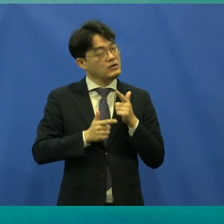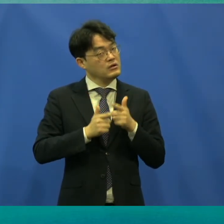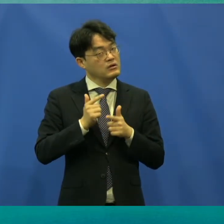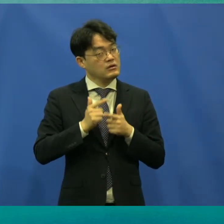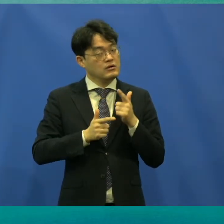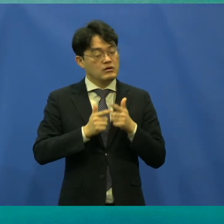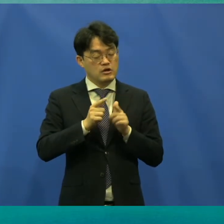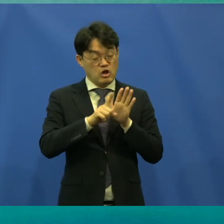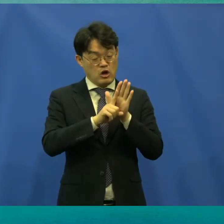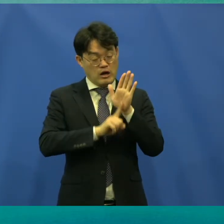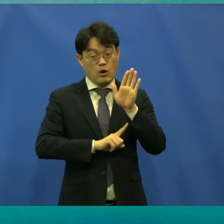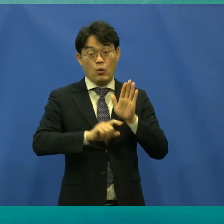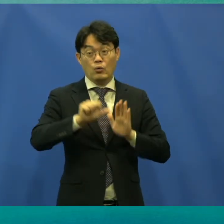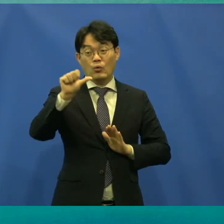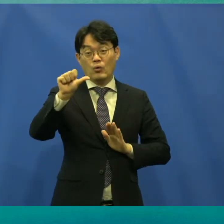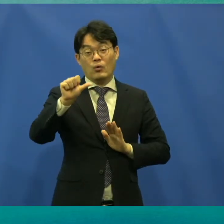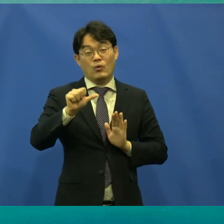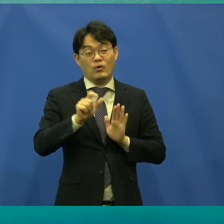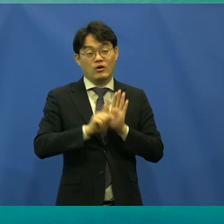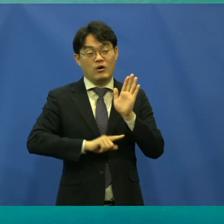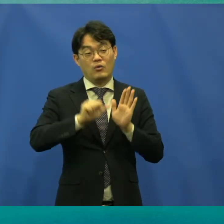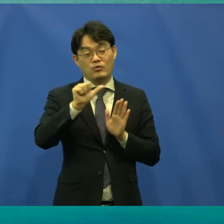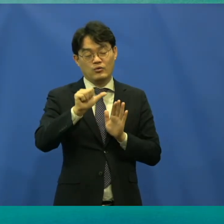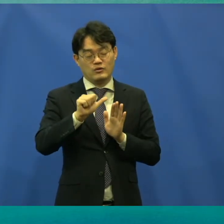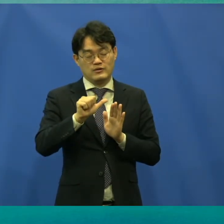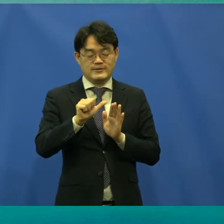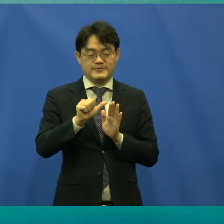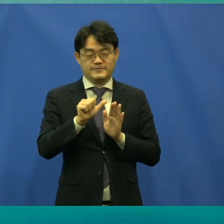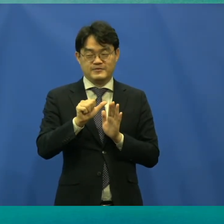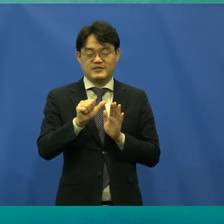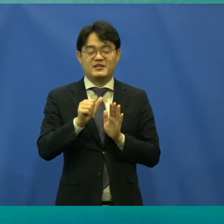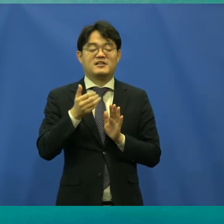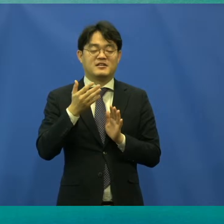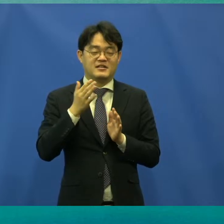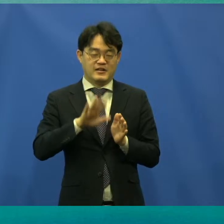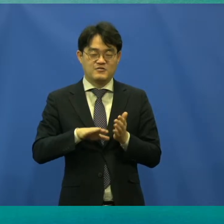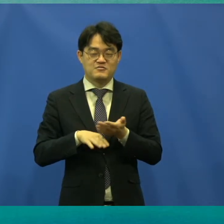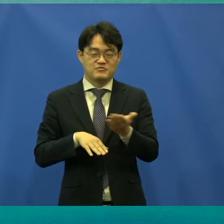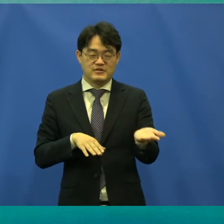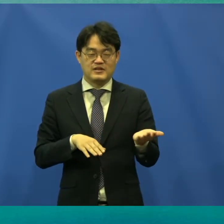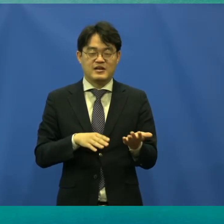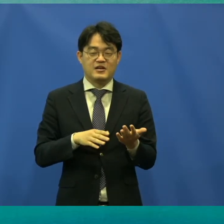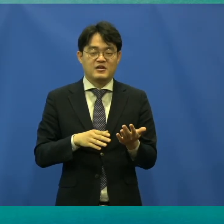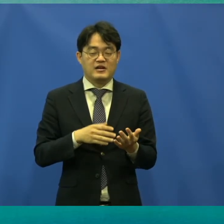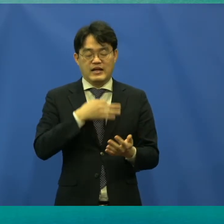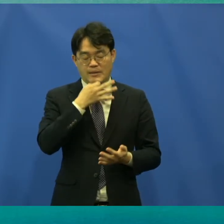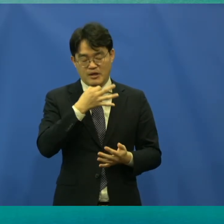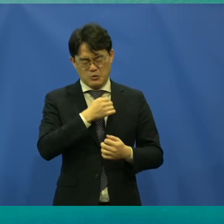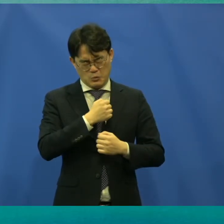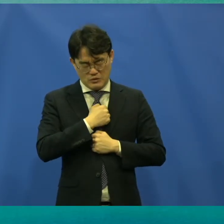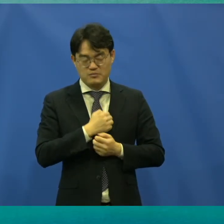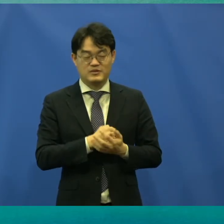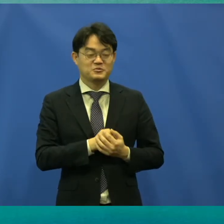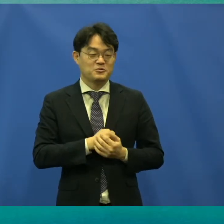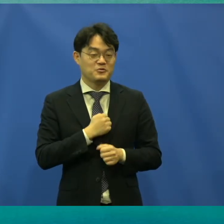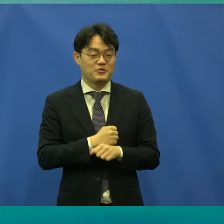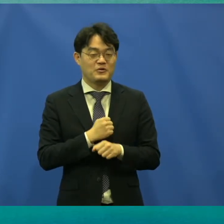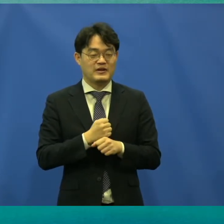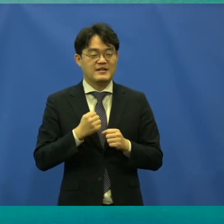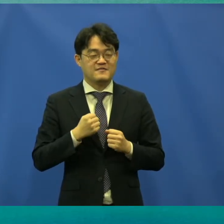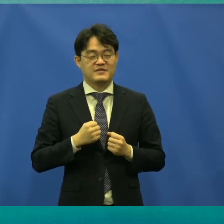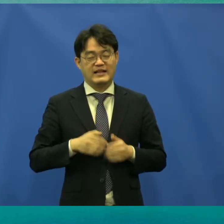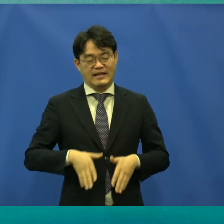5도쯤이야. 이겨내야죠. 부산은 그래도 따뜻합니다. 새벽에 여러분들